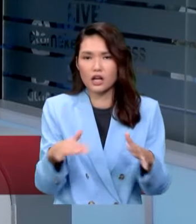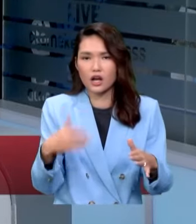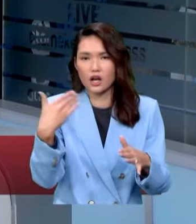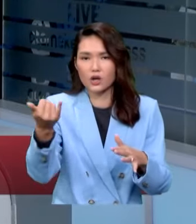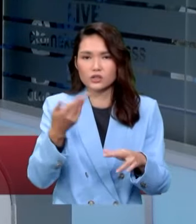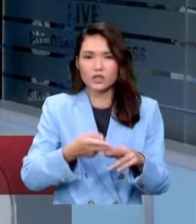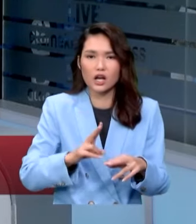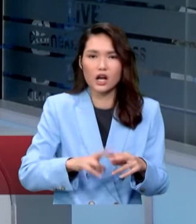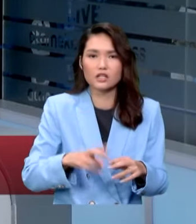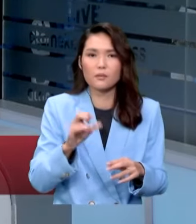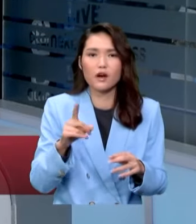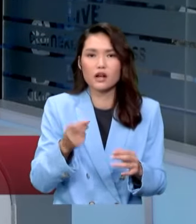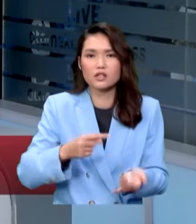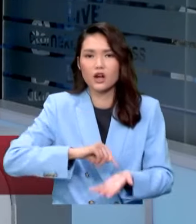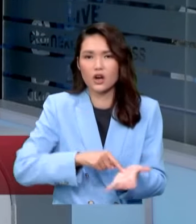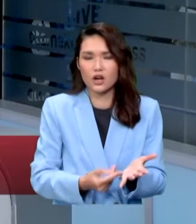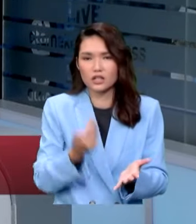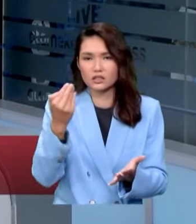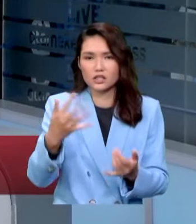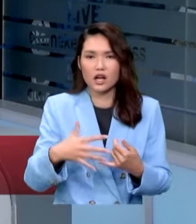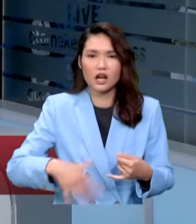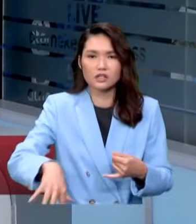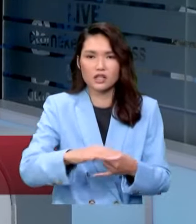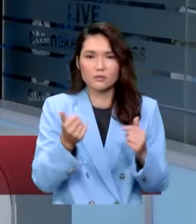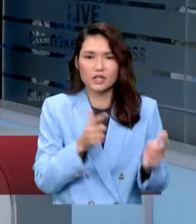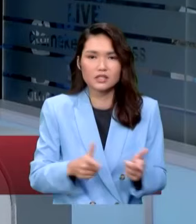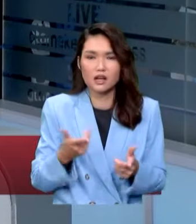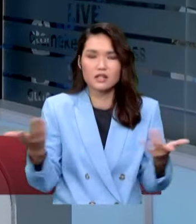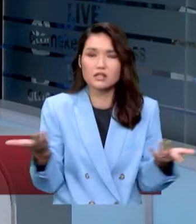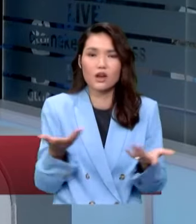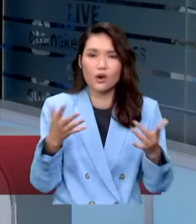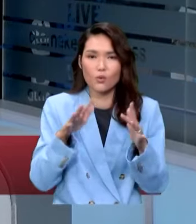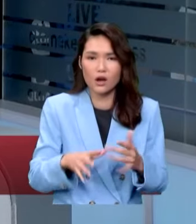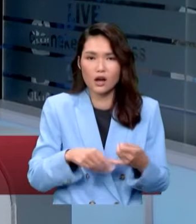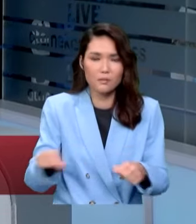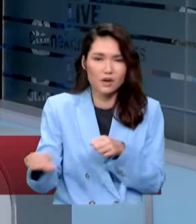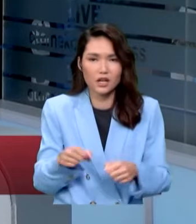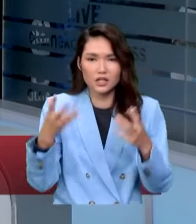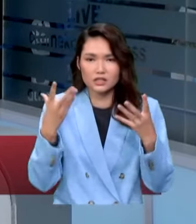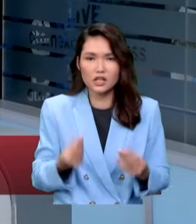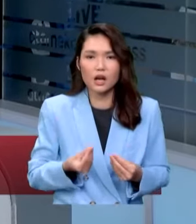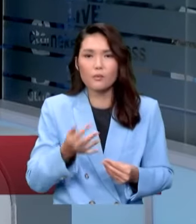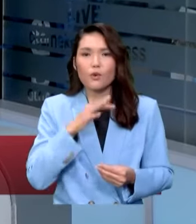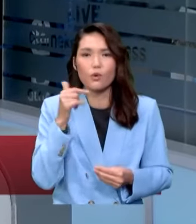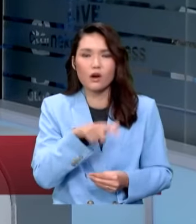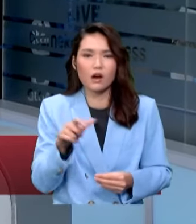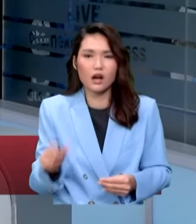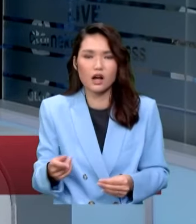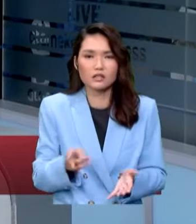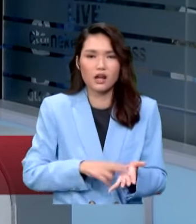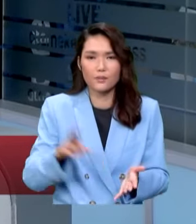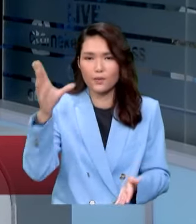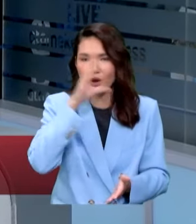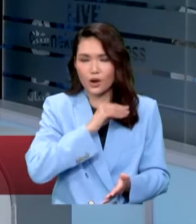осы база аумағында орналасады. Бұл алаңның қазіргі дайындығы қандай? Жойқын жер сілкінісі кезінде онда қанша адам бас сауғалай